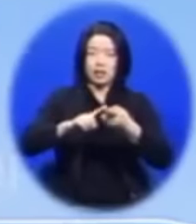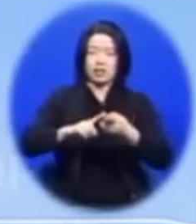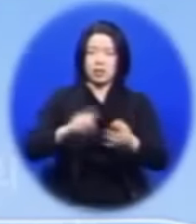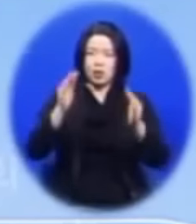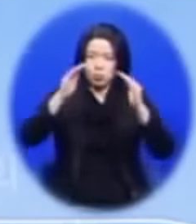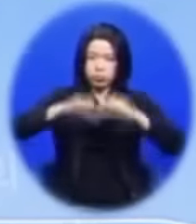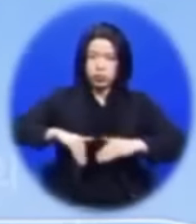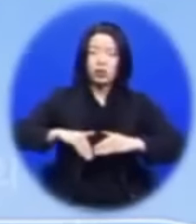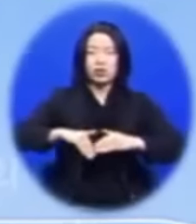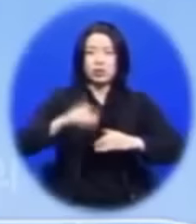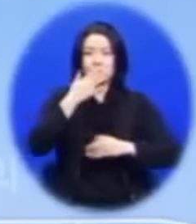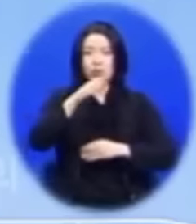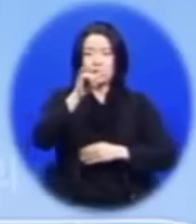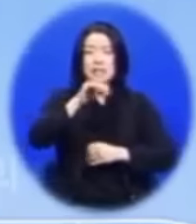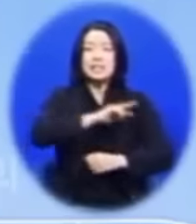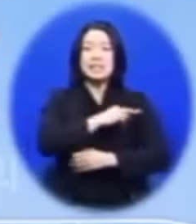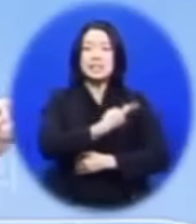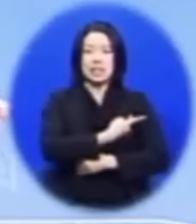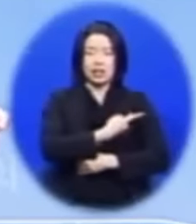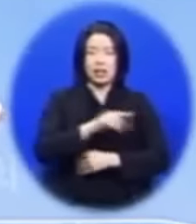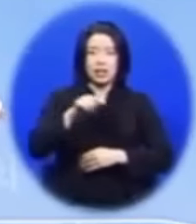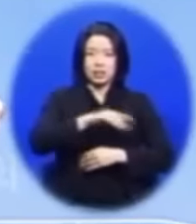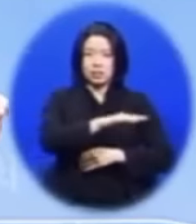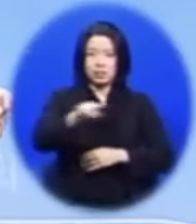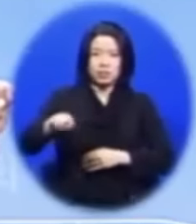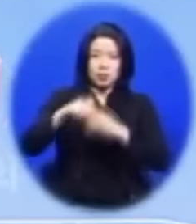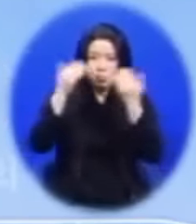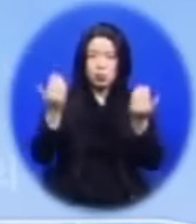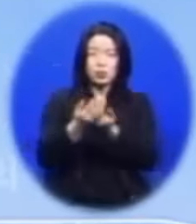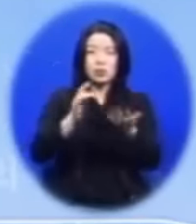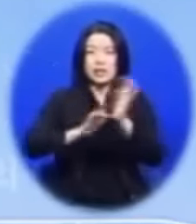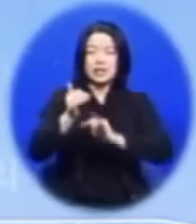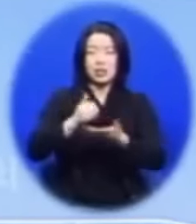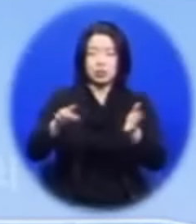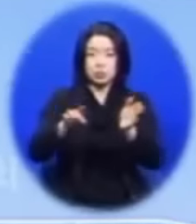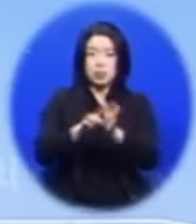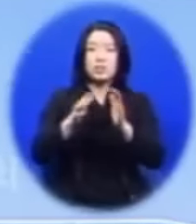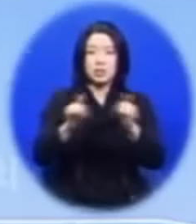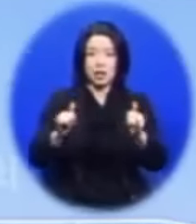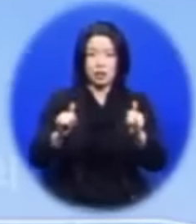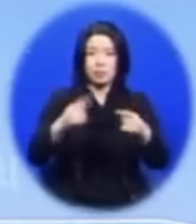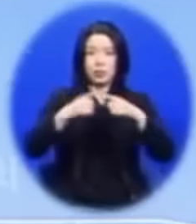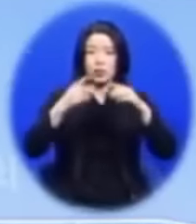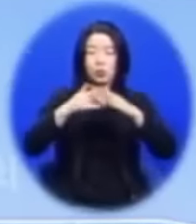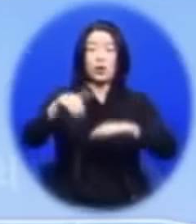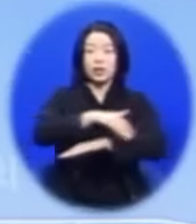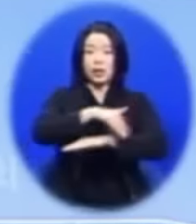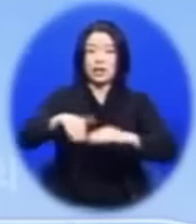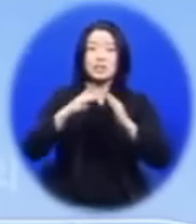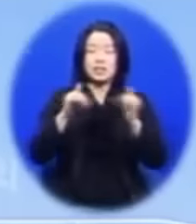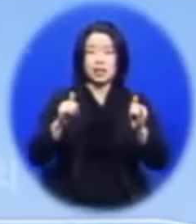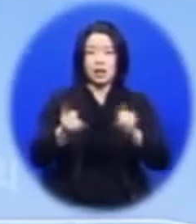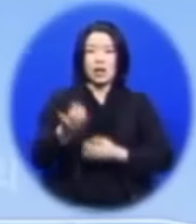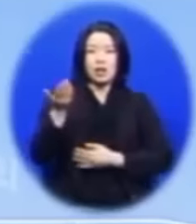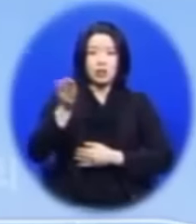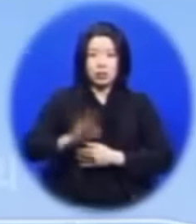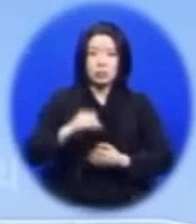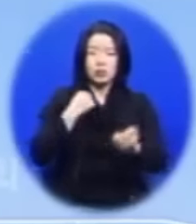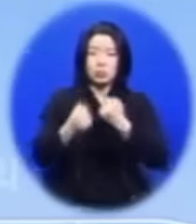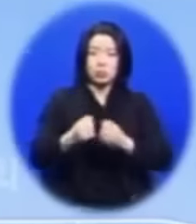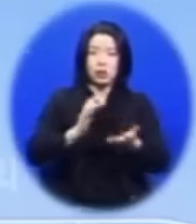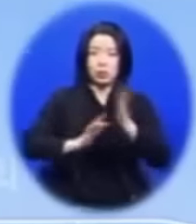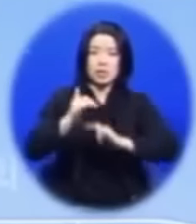이단입니다 근데 그들이 다 예수를 믿는 사람들이었고 교인들이 그런데도 그들은